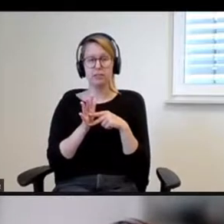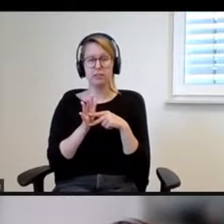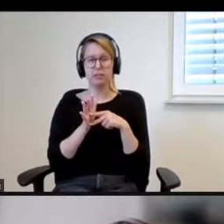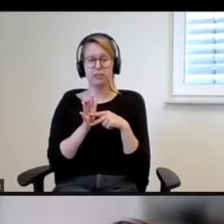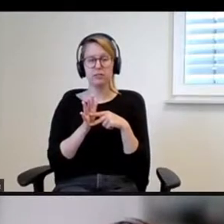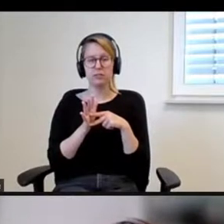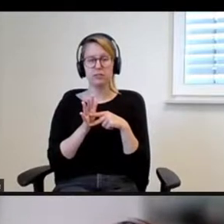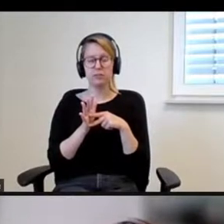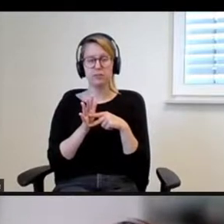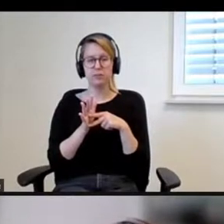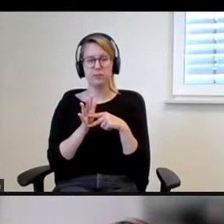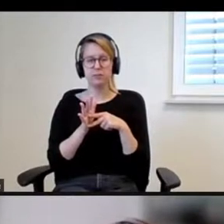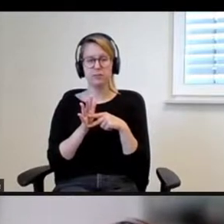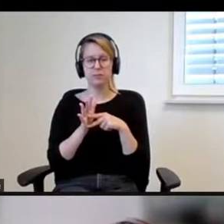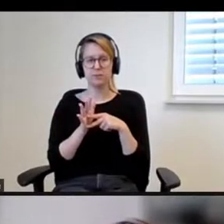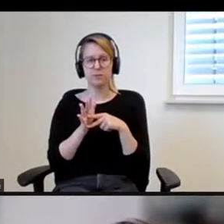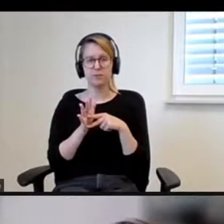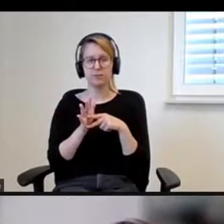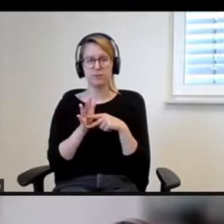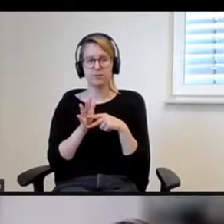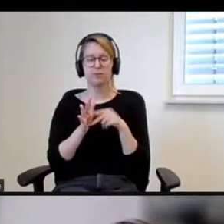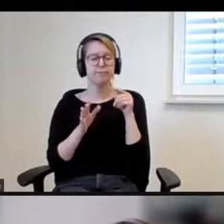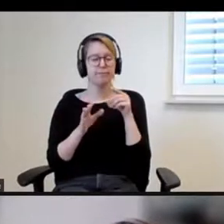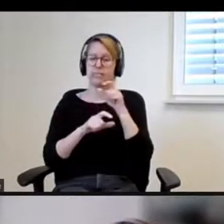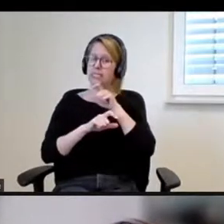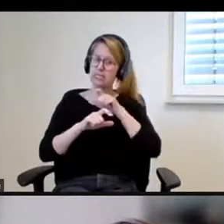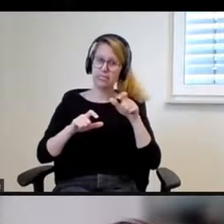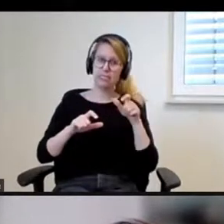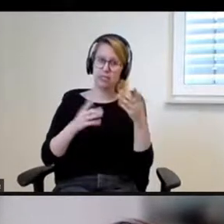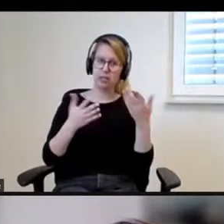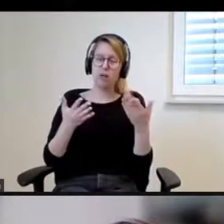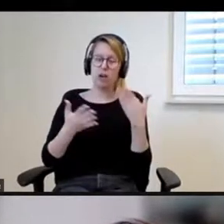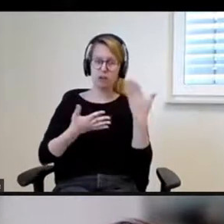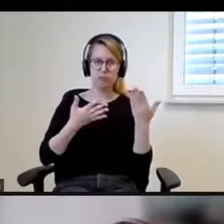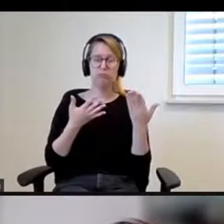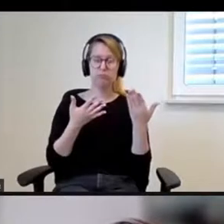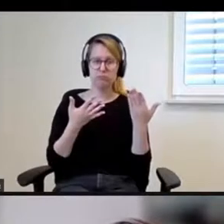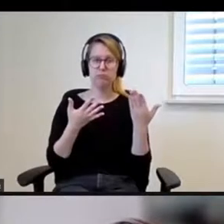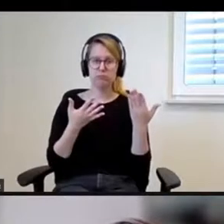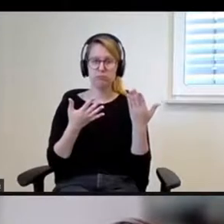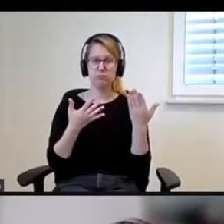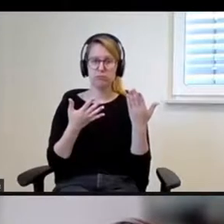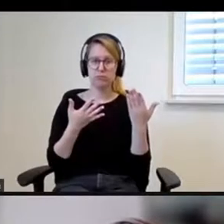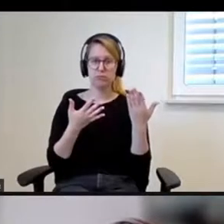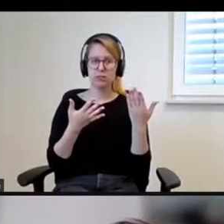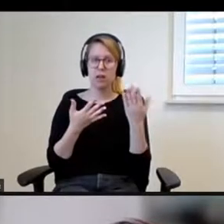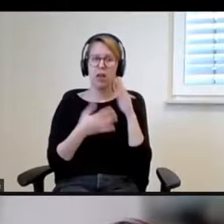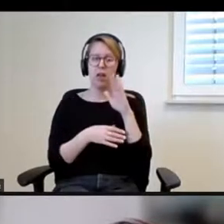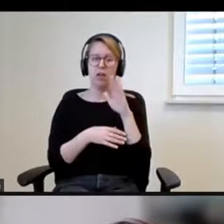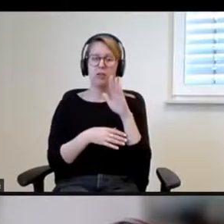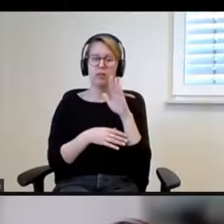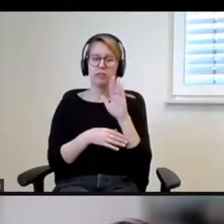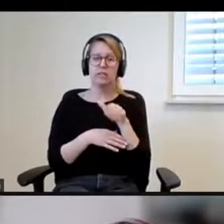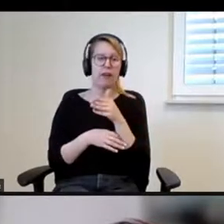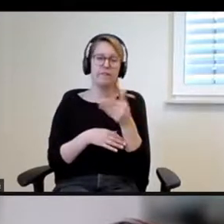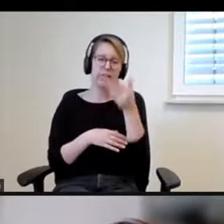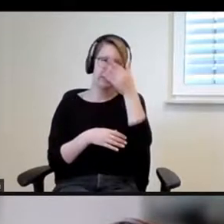en compte. Et ça dépend des personnes, mais pas uniquement, c'est aussi des décisions